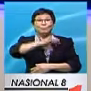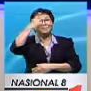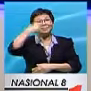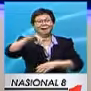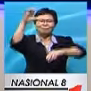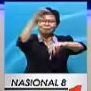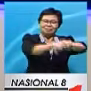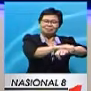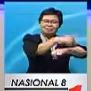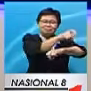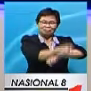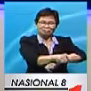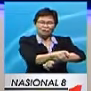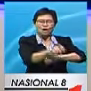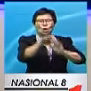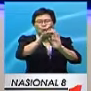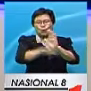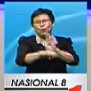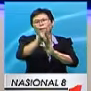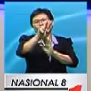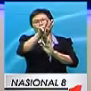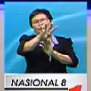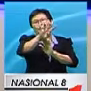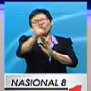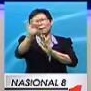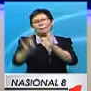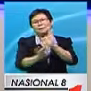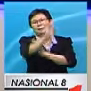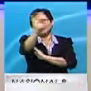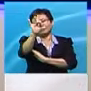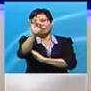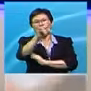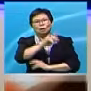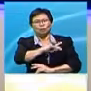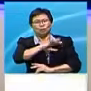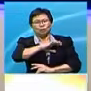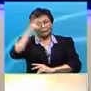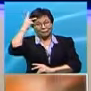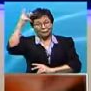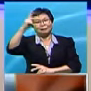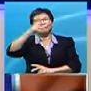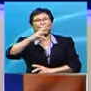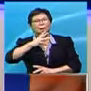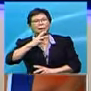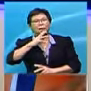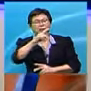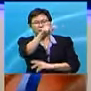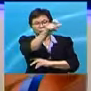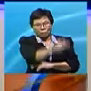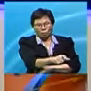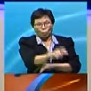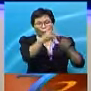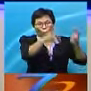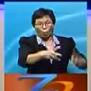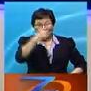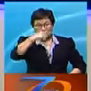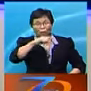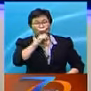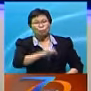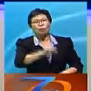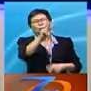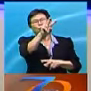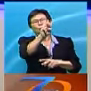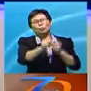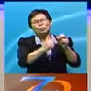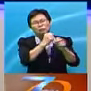Thailand menahan suspek kurang 48 jam. Ketua Polis Kelantan, Dato' Dr. Abdul Rahman berkata, suspek warga Thailand berusia